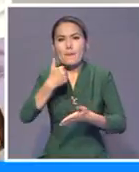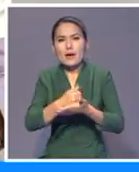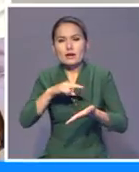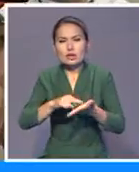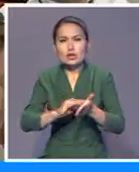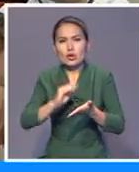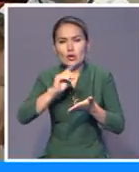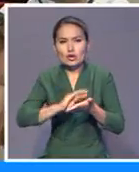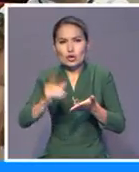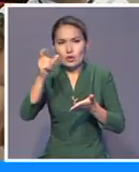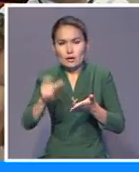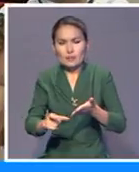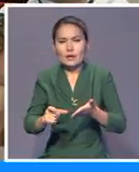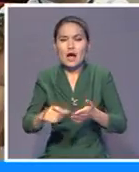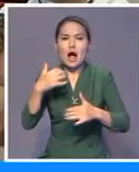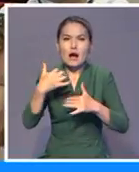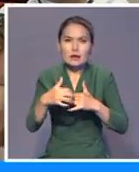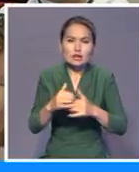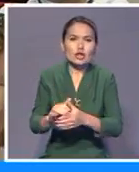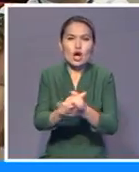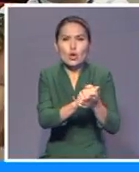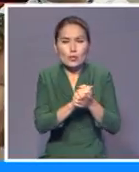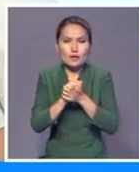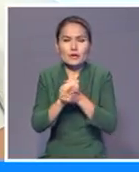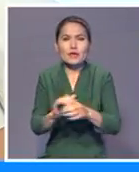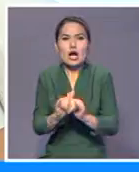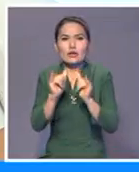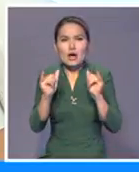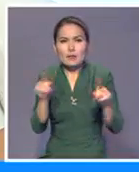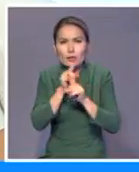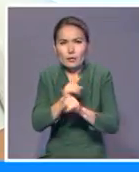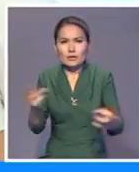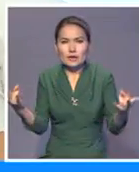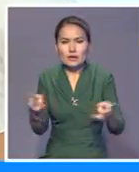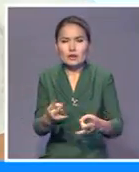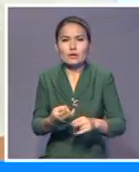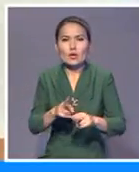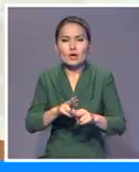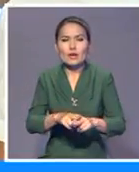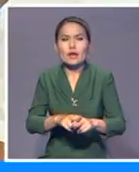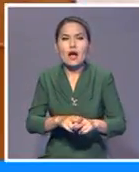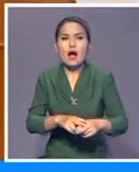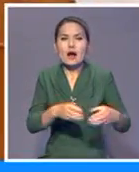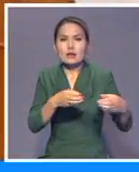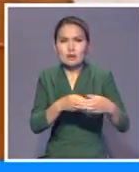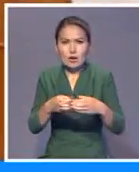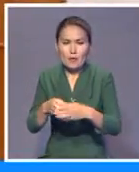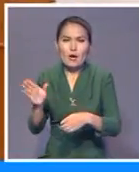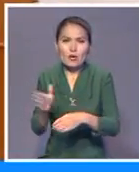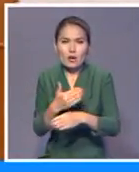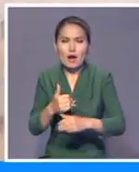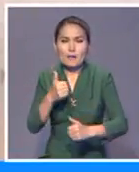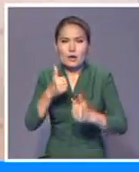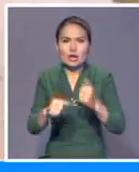мақсаты журналистер арасында ұйымшылдықты, достықты дамыту дейді ұйымдастырушылар. Төрт кезеңнен құралған сайыстың